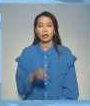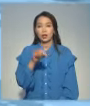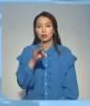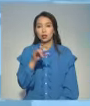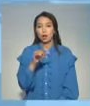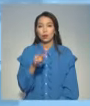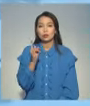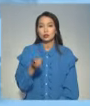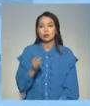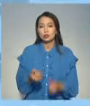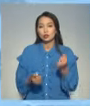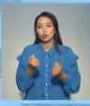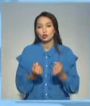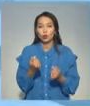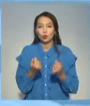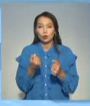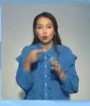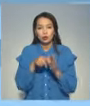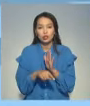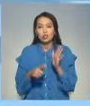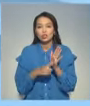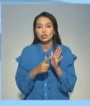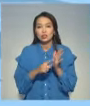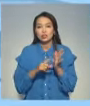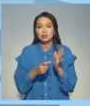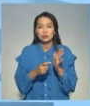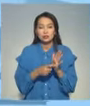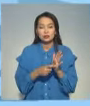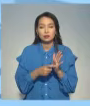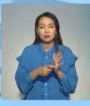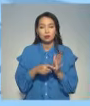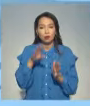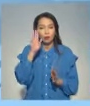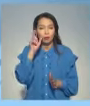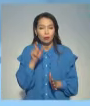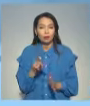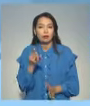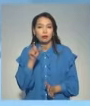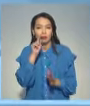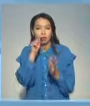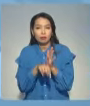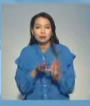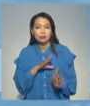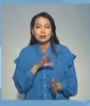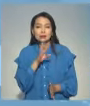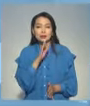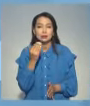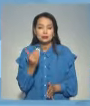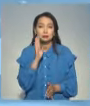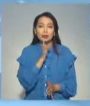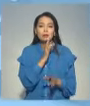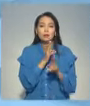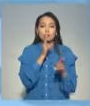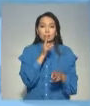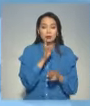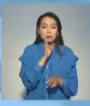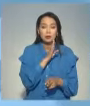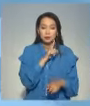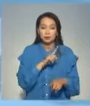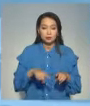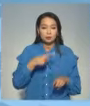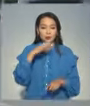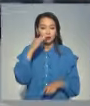Атырауда такси жүргізушісі көлік ішінде 7-ші сынып оқушысына тиіскен. Бұл туралы қыз бала анасына айтып беріп, анасы дереу полицияға